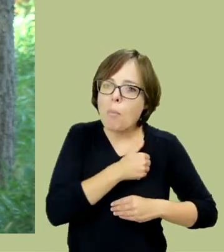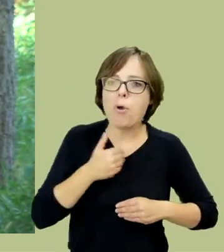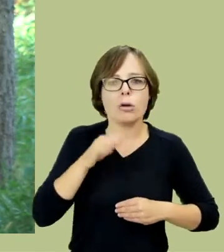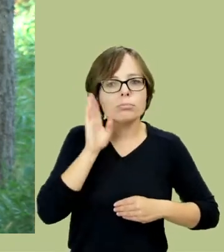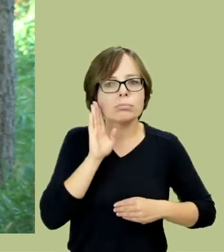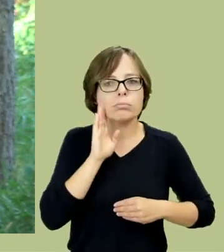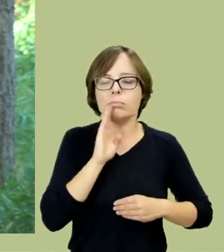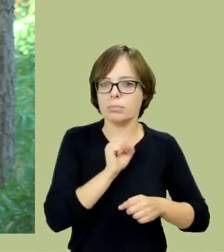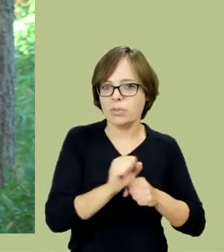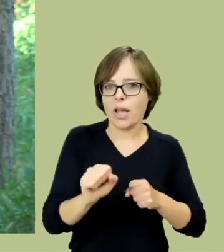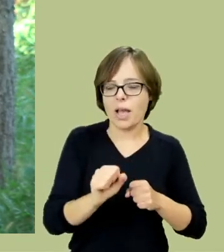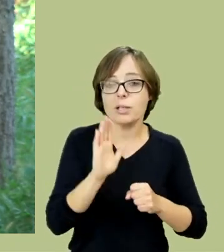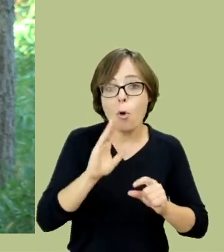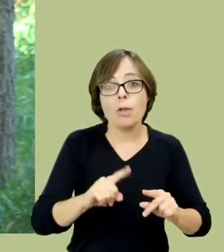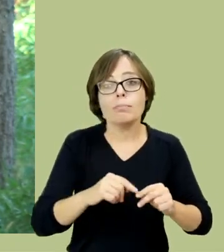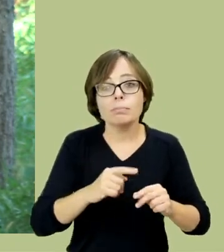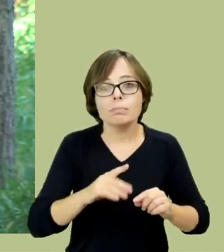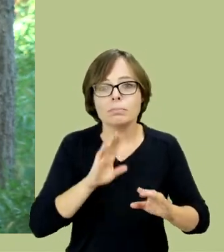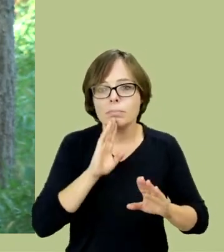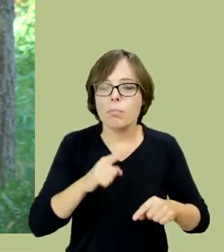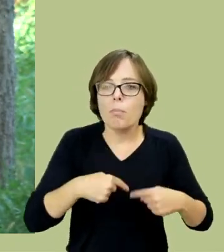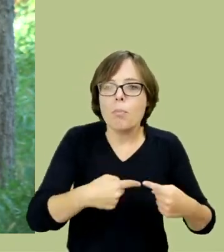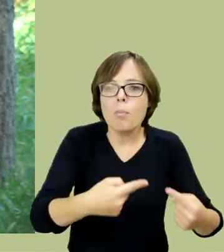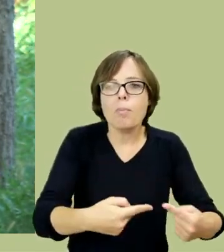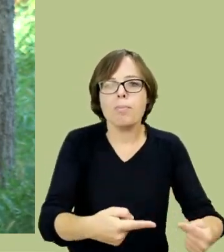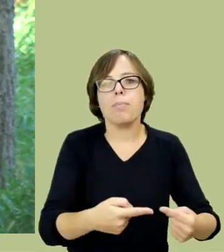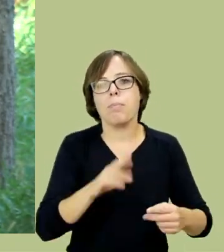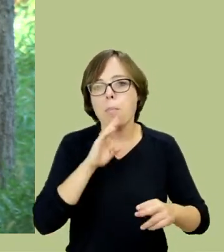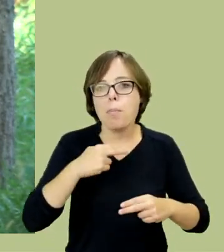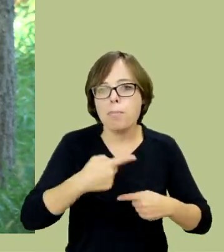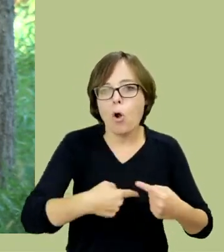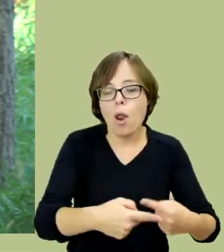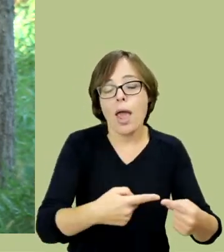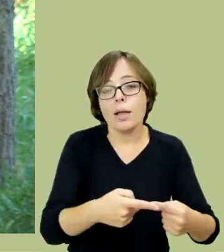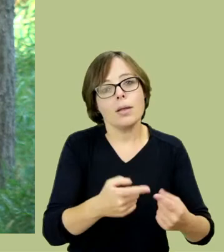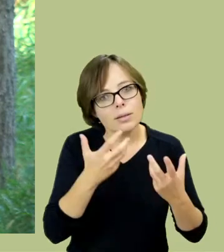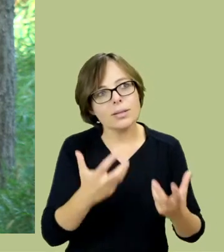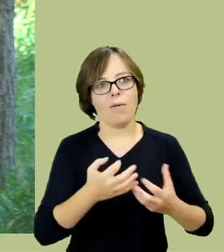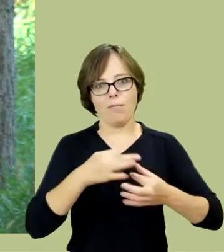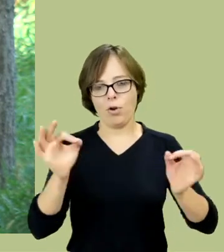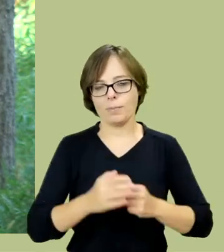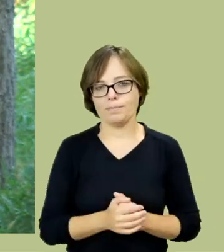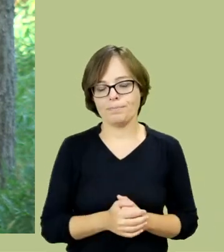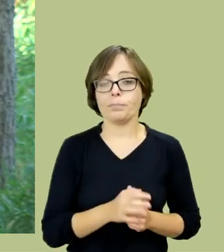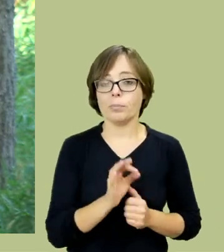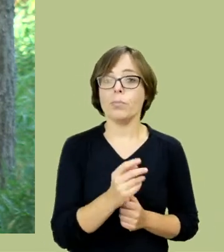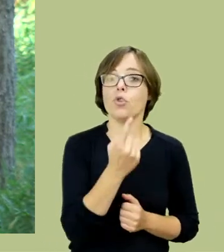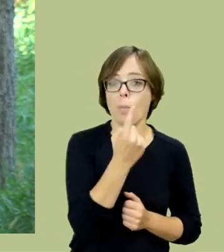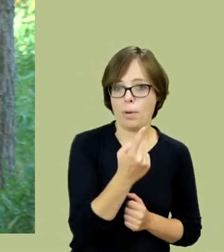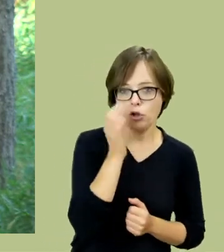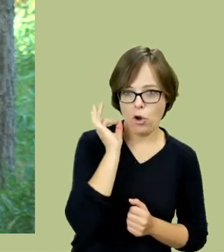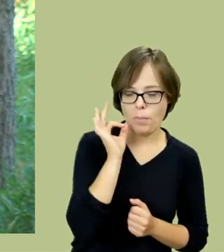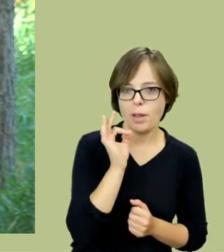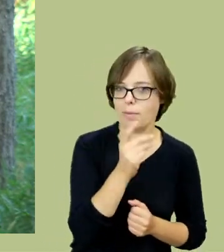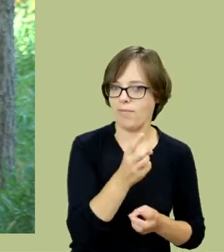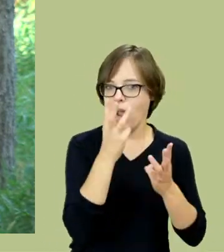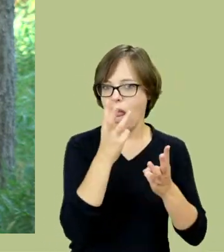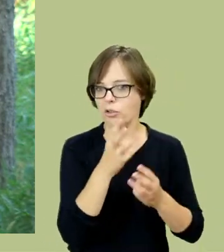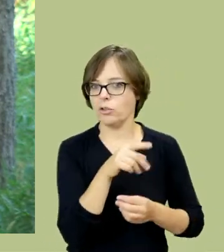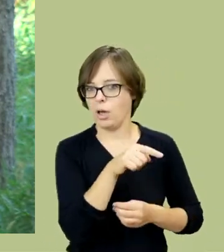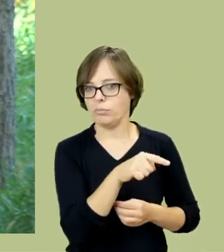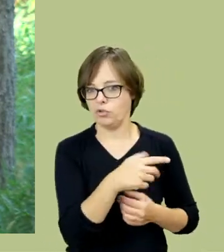chciało na tę niepodległość się wydobyć. Drugą taką kobietą, którą